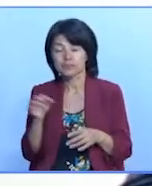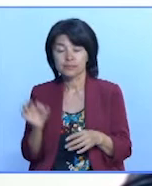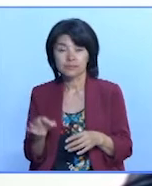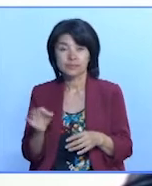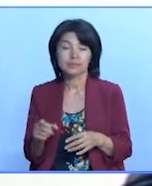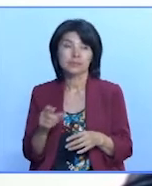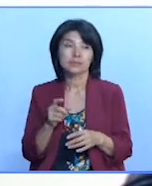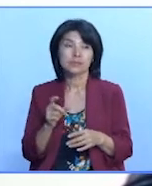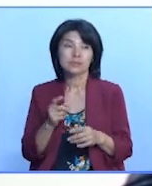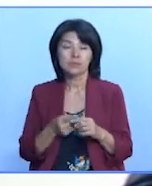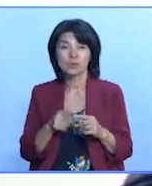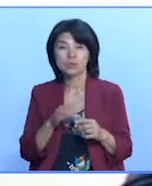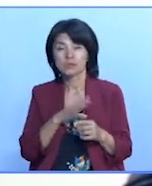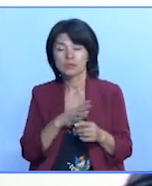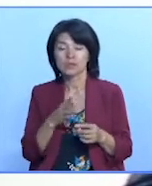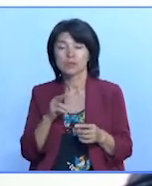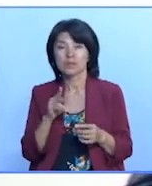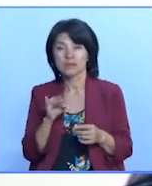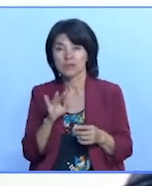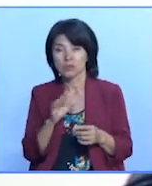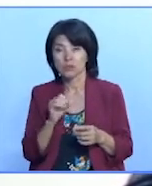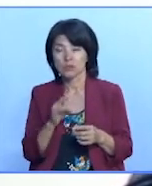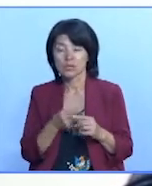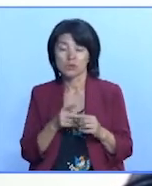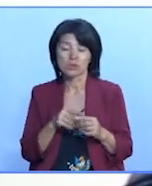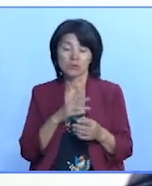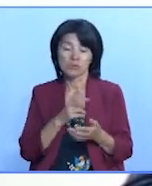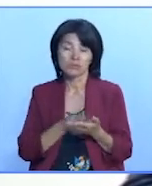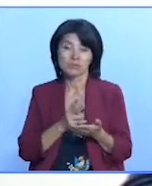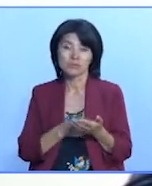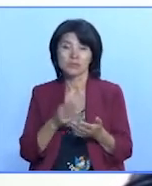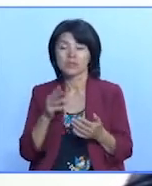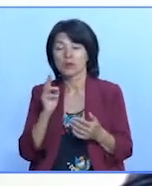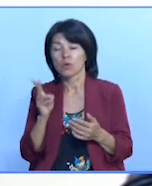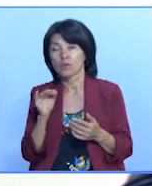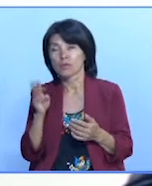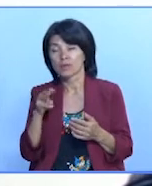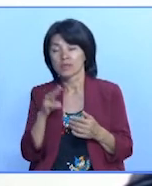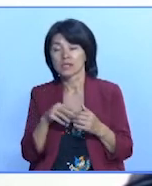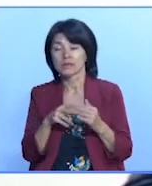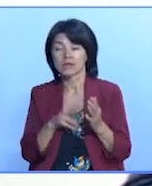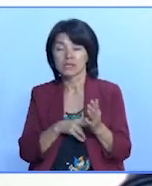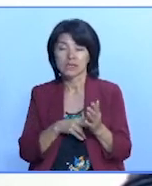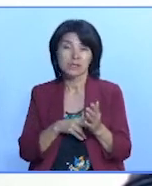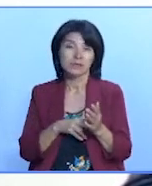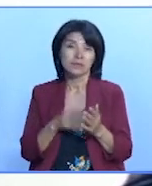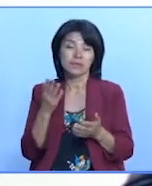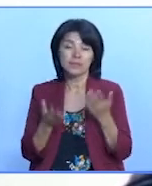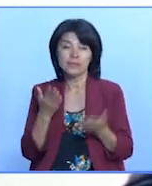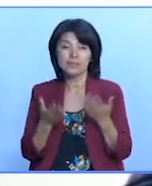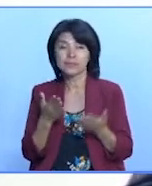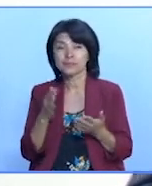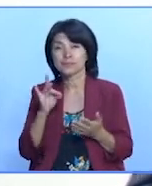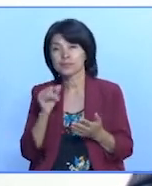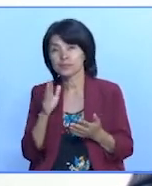провизорного стационара, которые поступают с подозрением на COVID-19, но с клиникой ОРВИ или